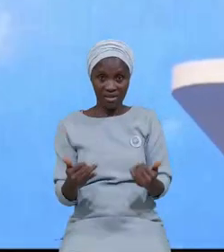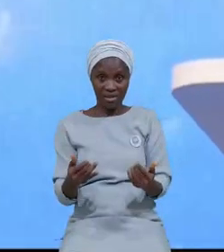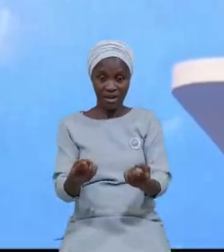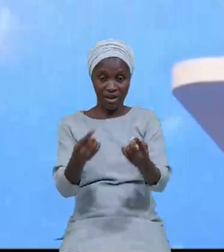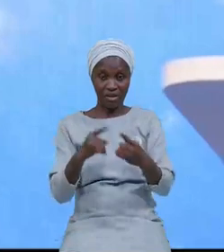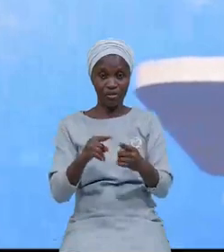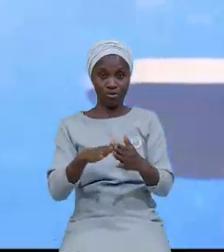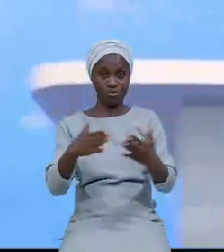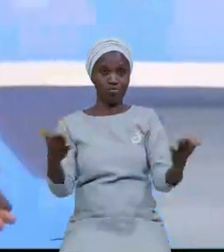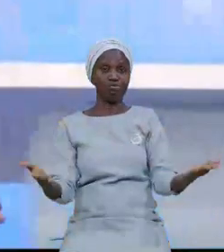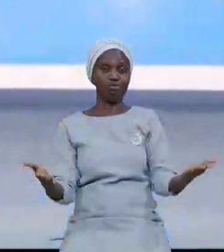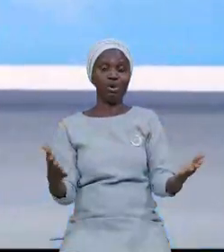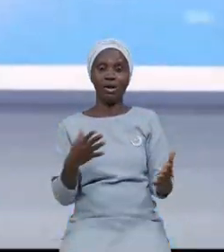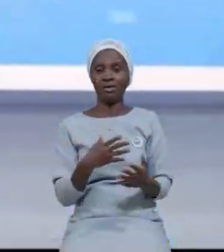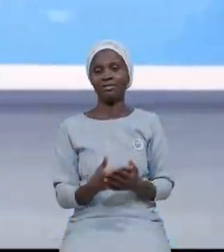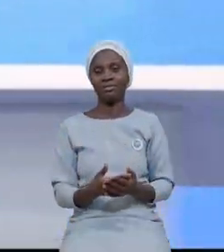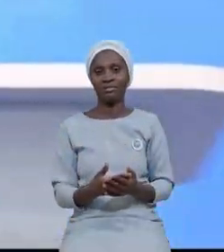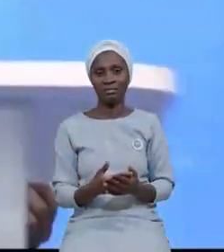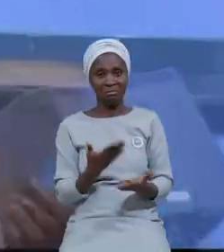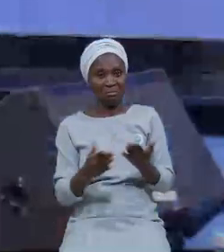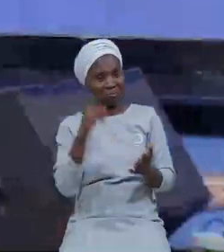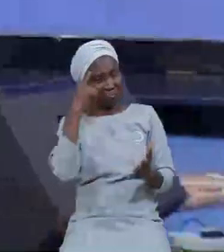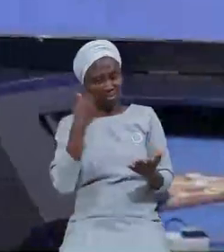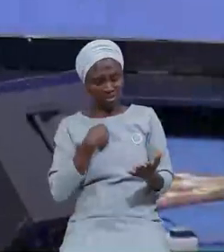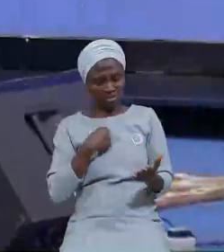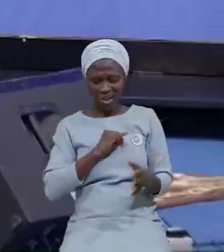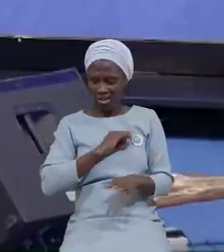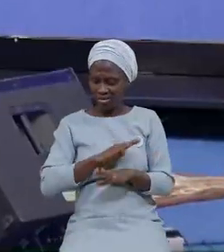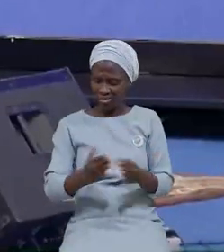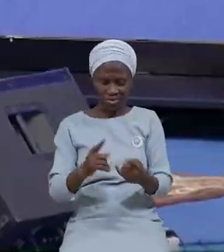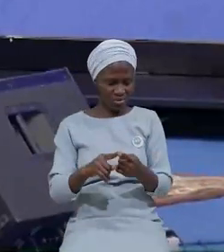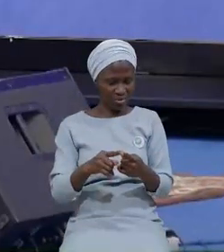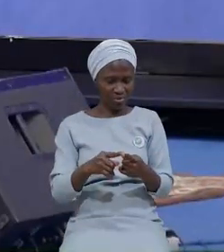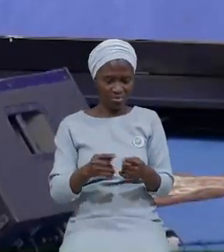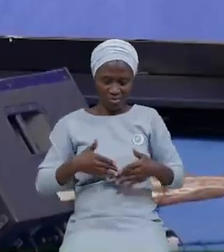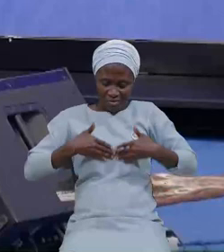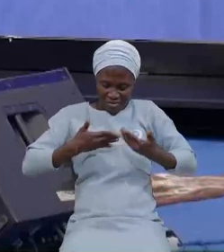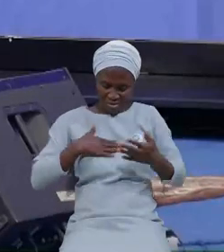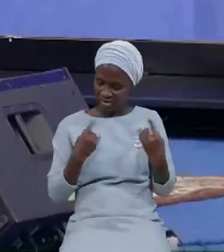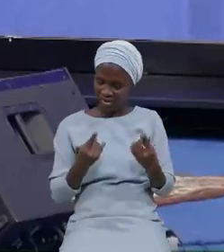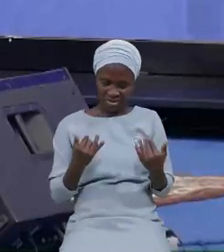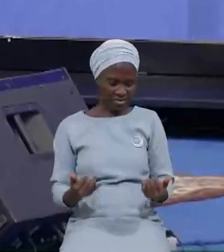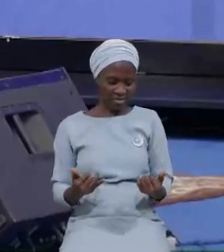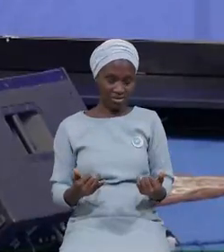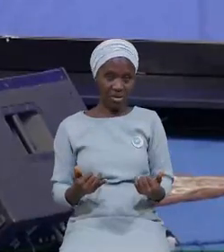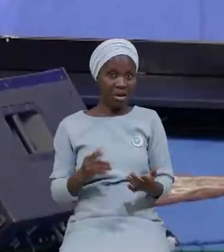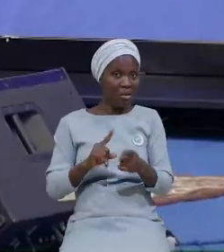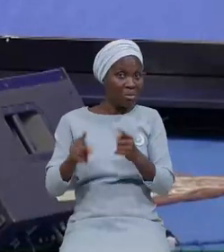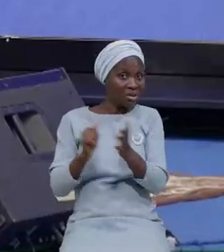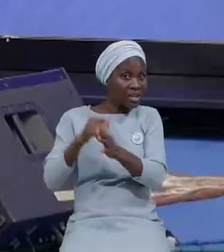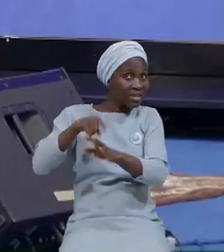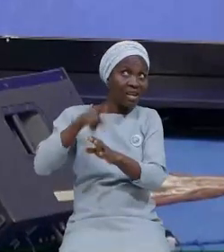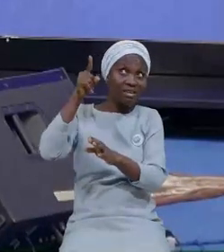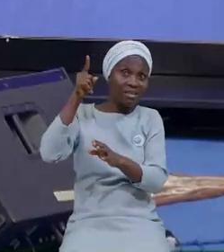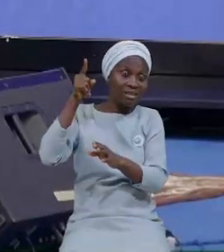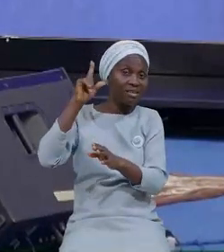sera sera exposé je veux pas confesser maintenant bon si tu ne confesses tu vas confesser en ce moment-là et